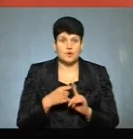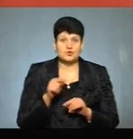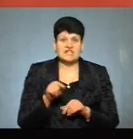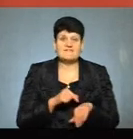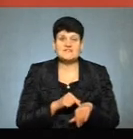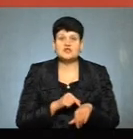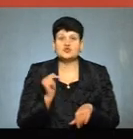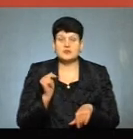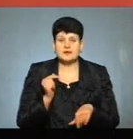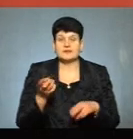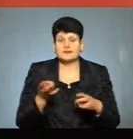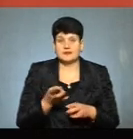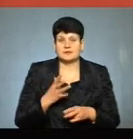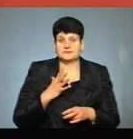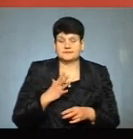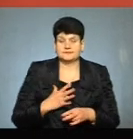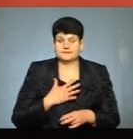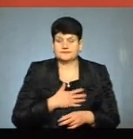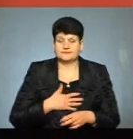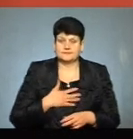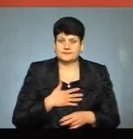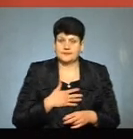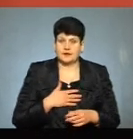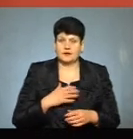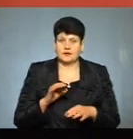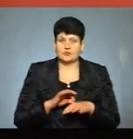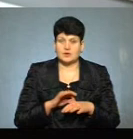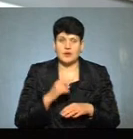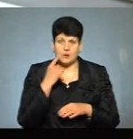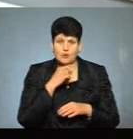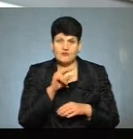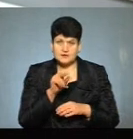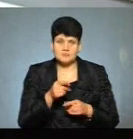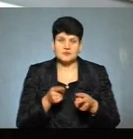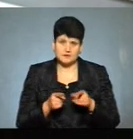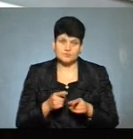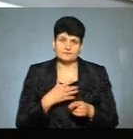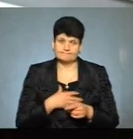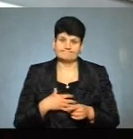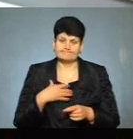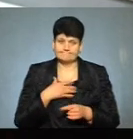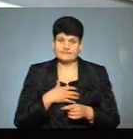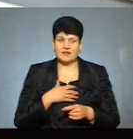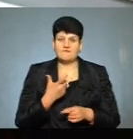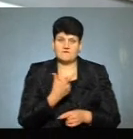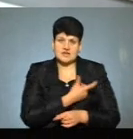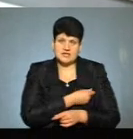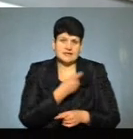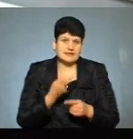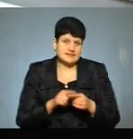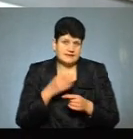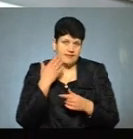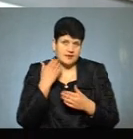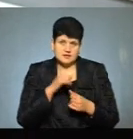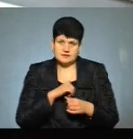відчуття, які мусить пережити людина, хворіючи. Мова цифр каже сама за себе, так, що вакцинація – це набагато дешевший і найкращий спосіб